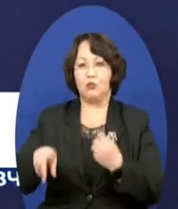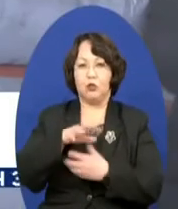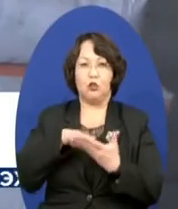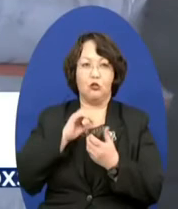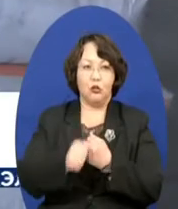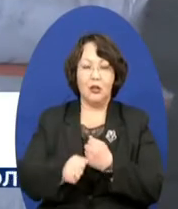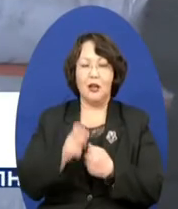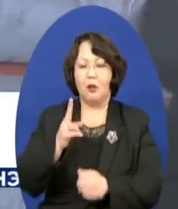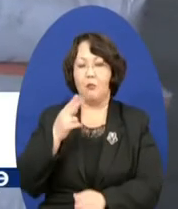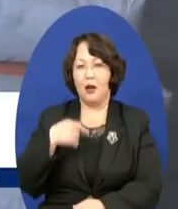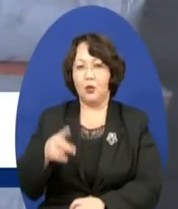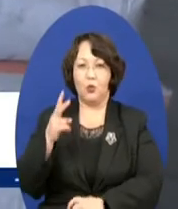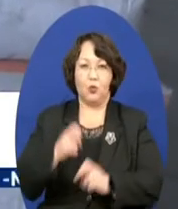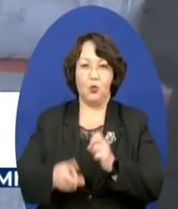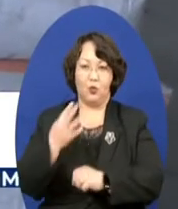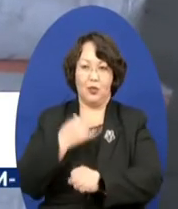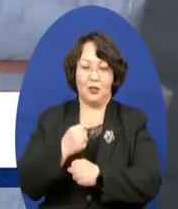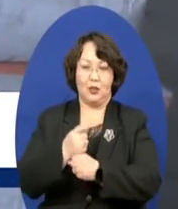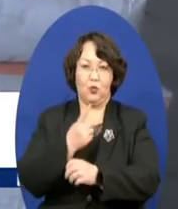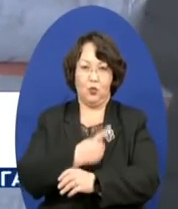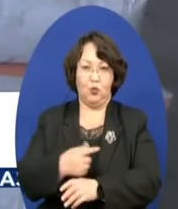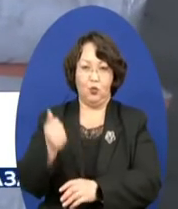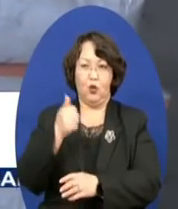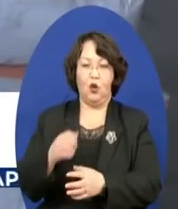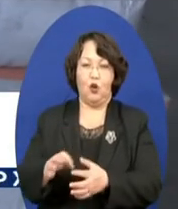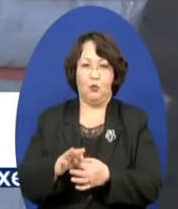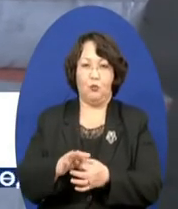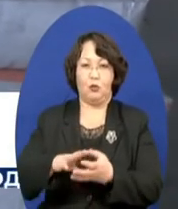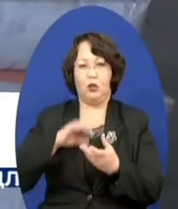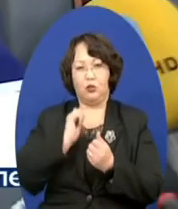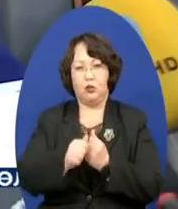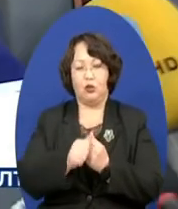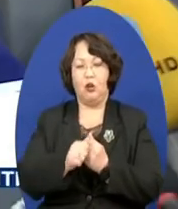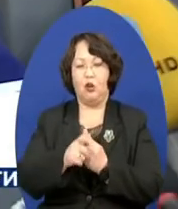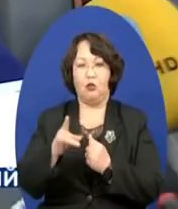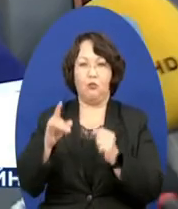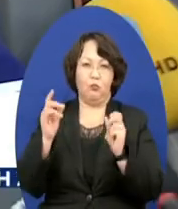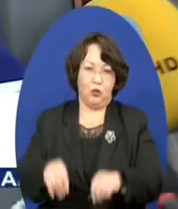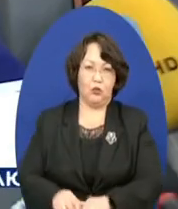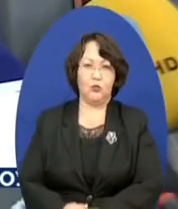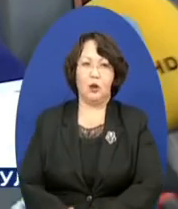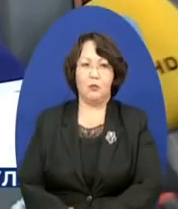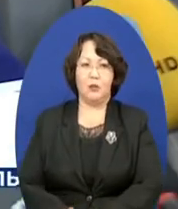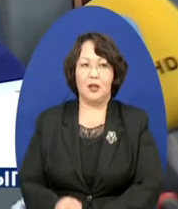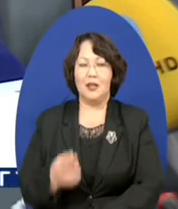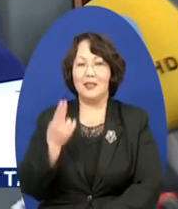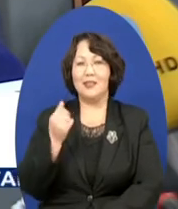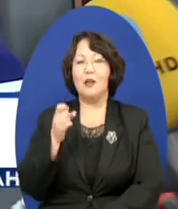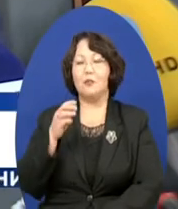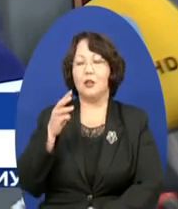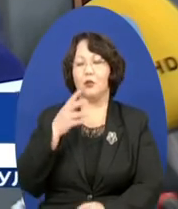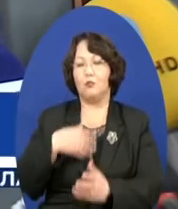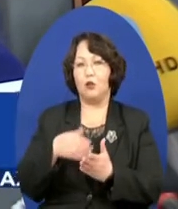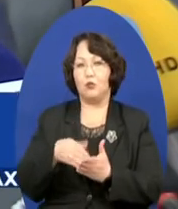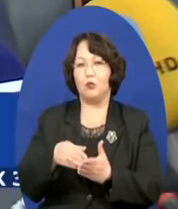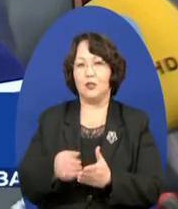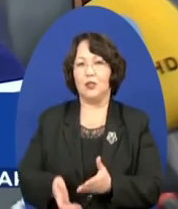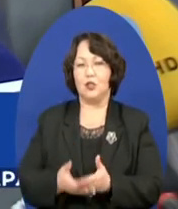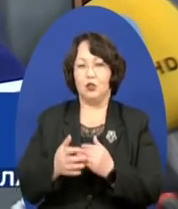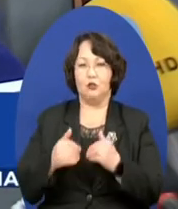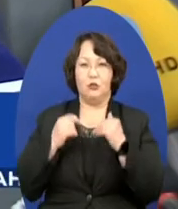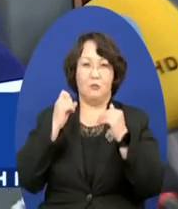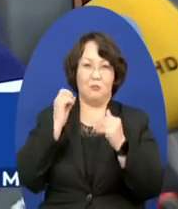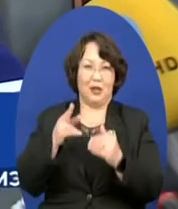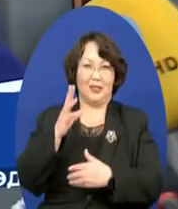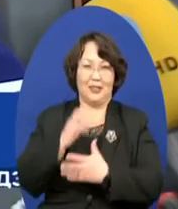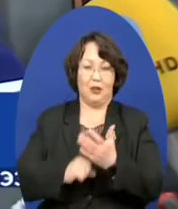компани үйлдвэрлэл үйл ажиллагааны үр дүнгээр барагдуулахар төлөвлөжээ. Цементийн борлуулалтыг дэмжих зорилготой Хөгжлийн банкнаас